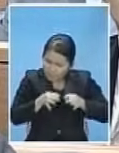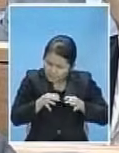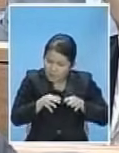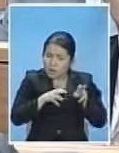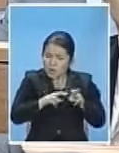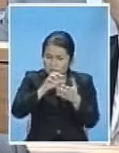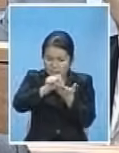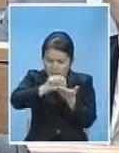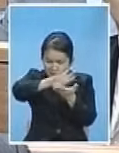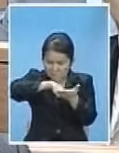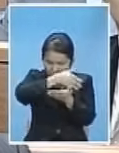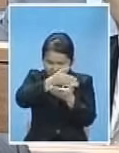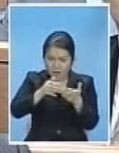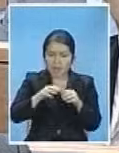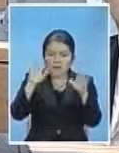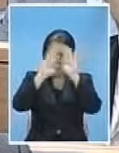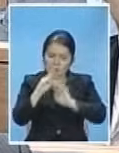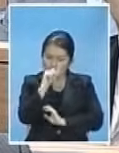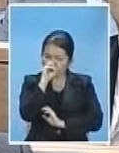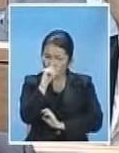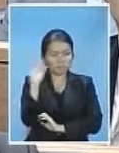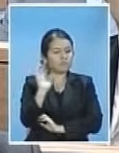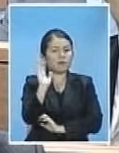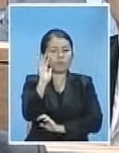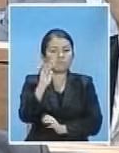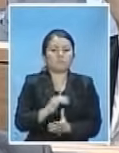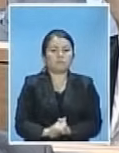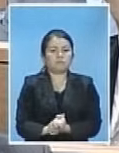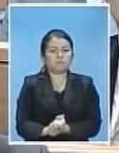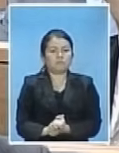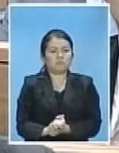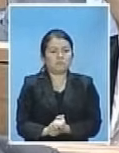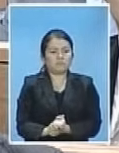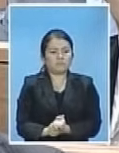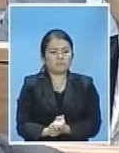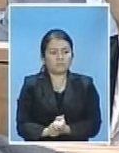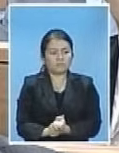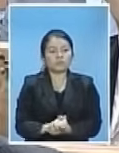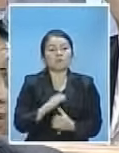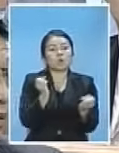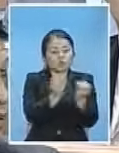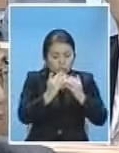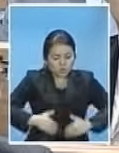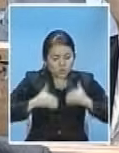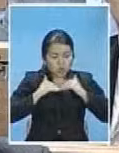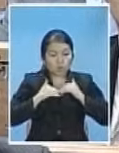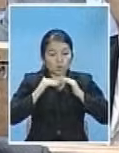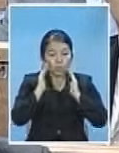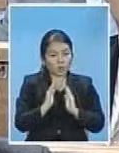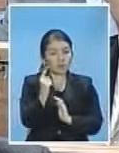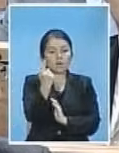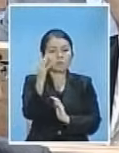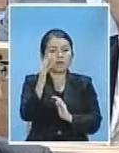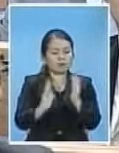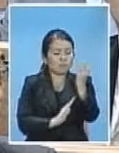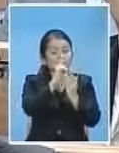เอาความมั่นคงของชาติมาทดลองมิฉะนั้นมันจะไม่สูญเสียเฉพาะคนนะครับแผ่น